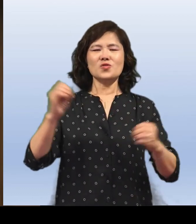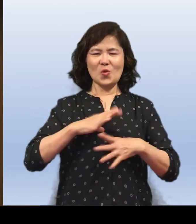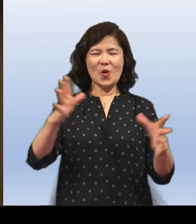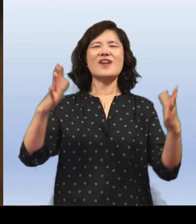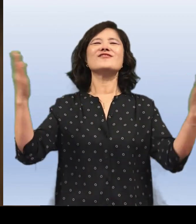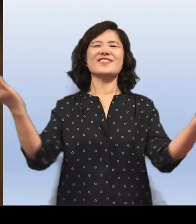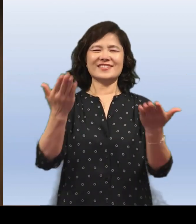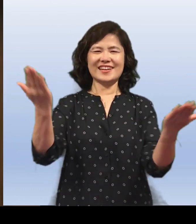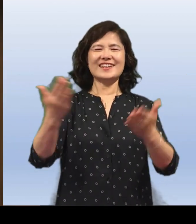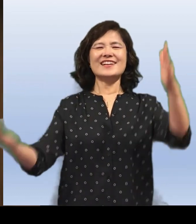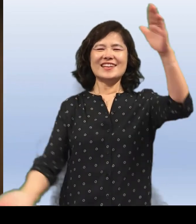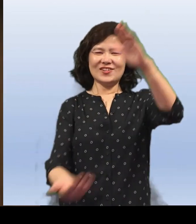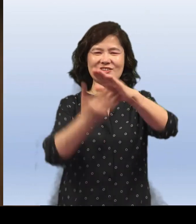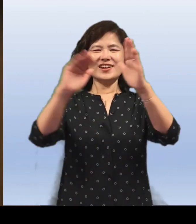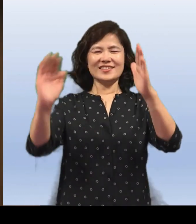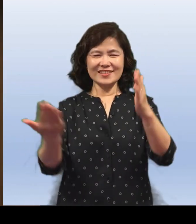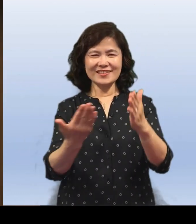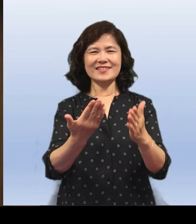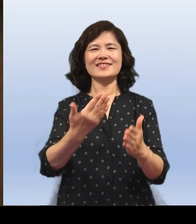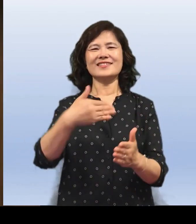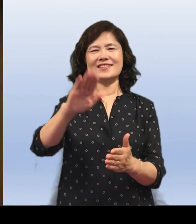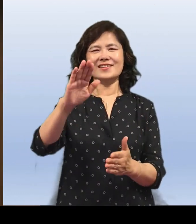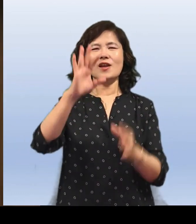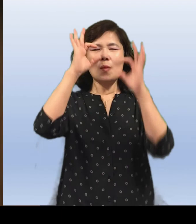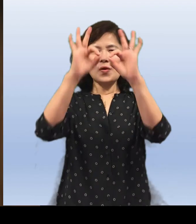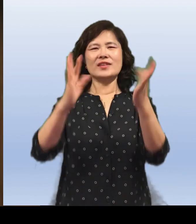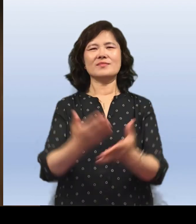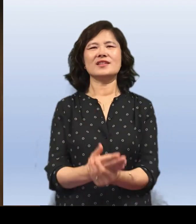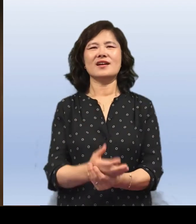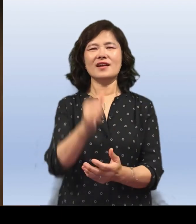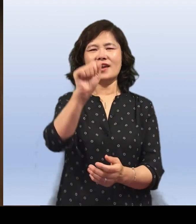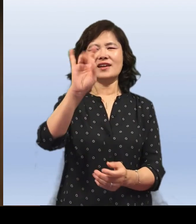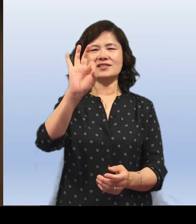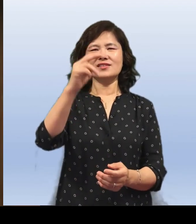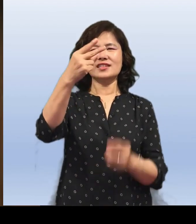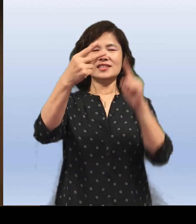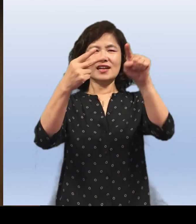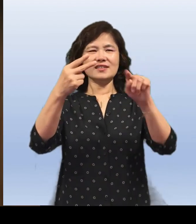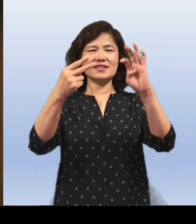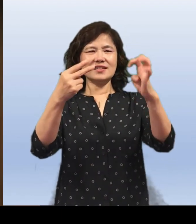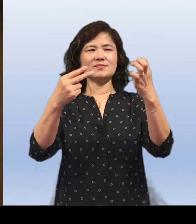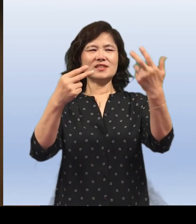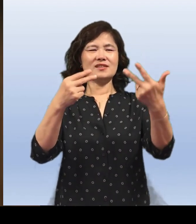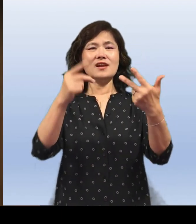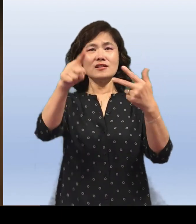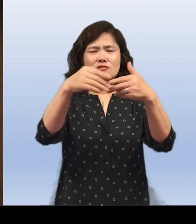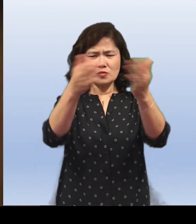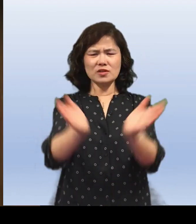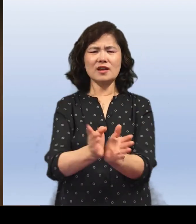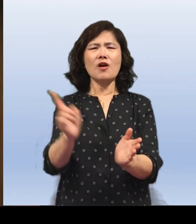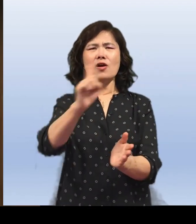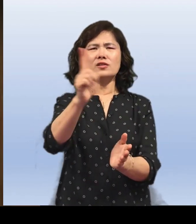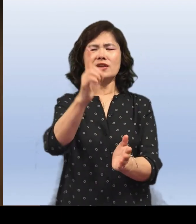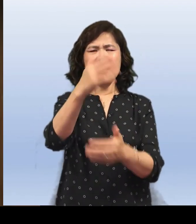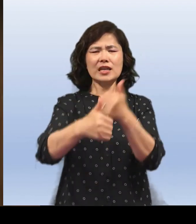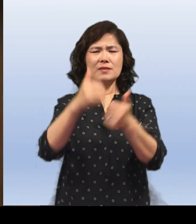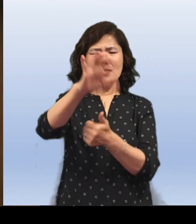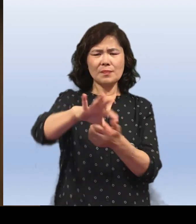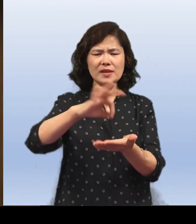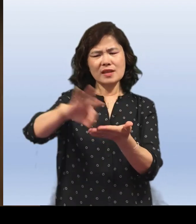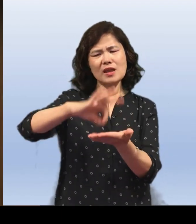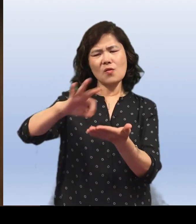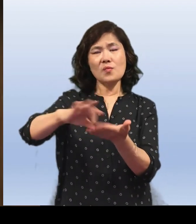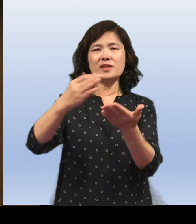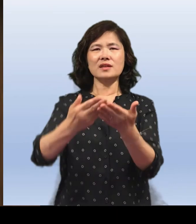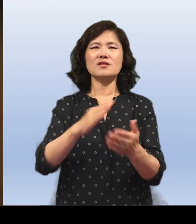역사를 이루어 가시는 것을 보게 됩니다. 사도행전 2장 47절은 그 공동체가 어떻게 하나님 손에 쓰임받았는지